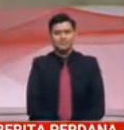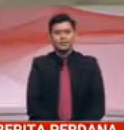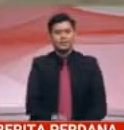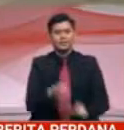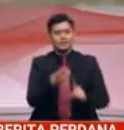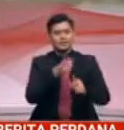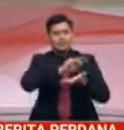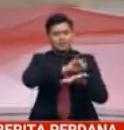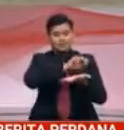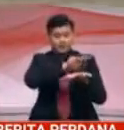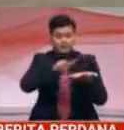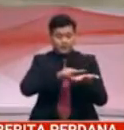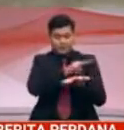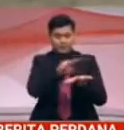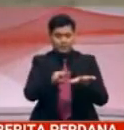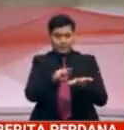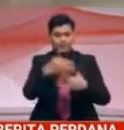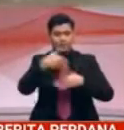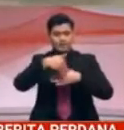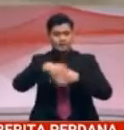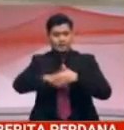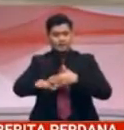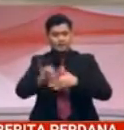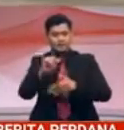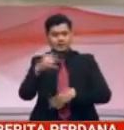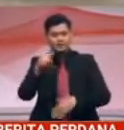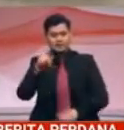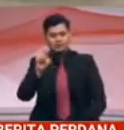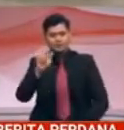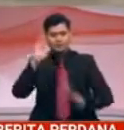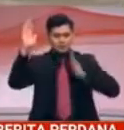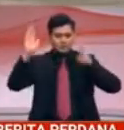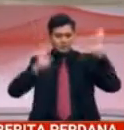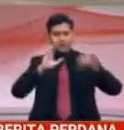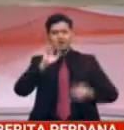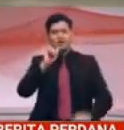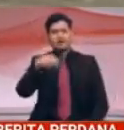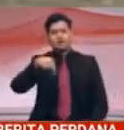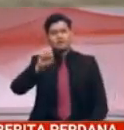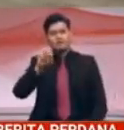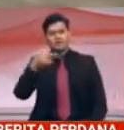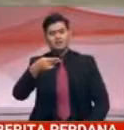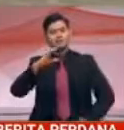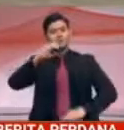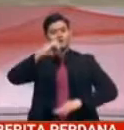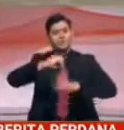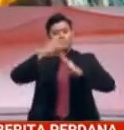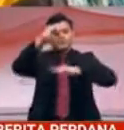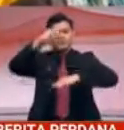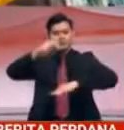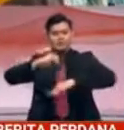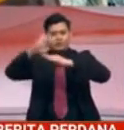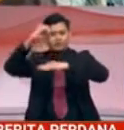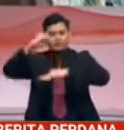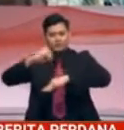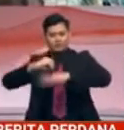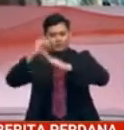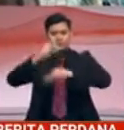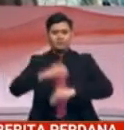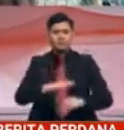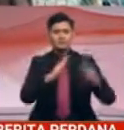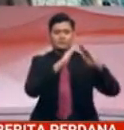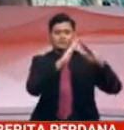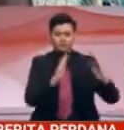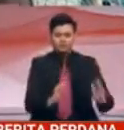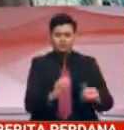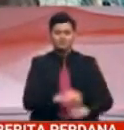Menerusi video yang dihantar di laman sosial Yakut Malaysia, Akashah berbaju kuning menimbang bola di halaman rumahnya. Sebenarnya mengikut